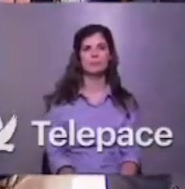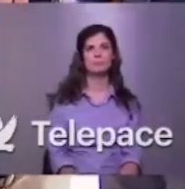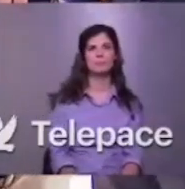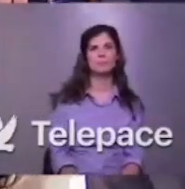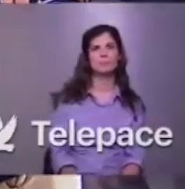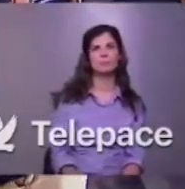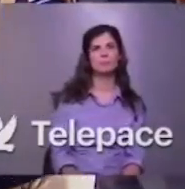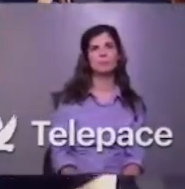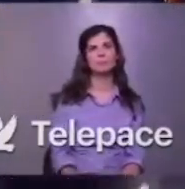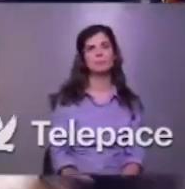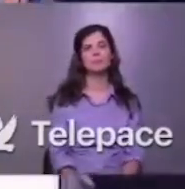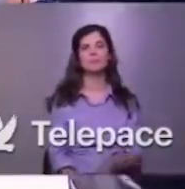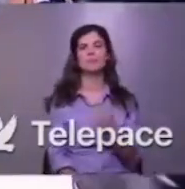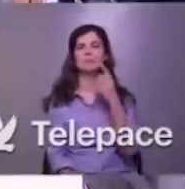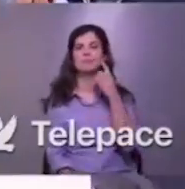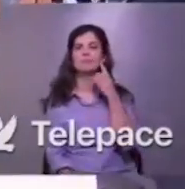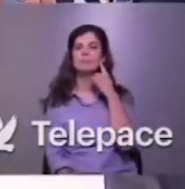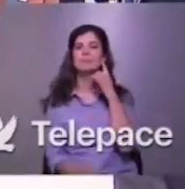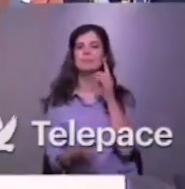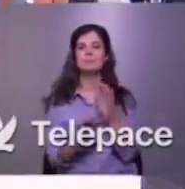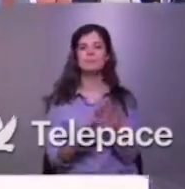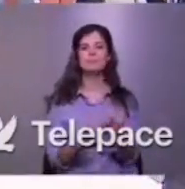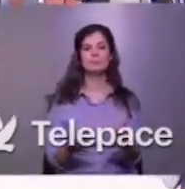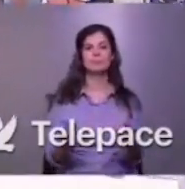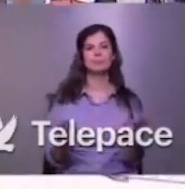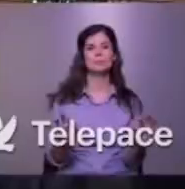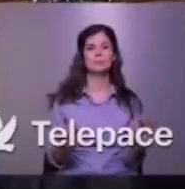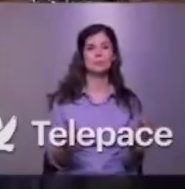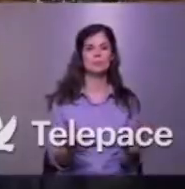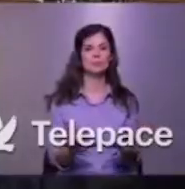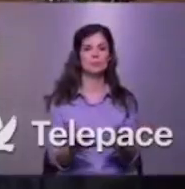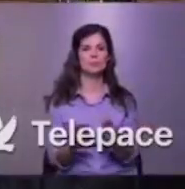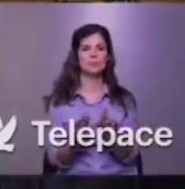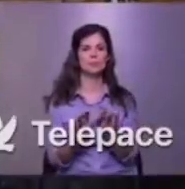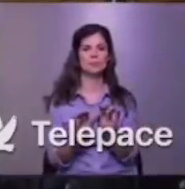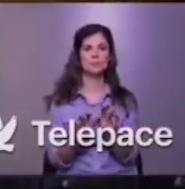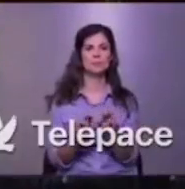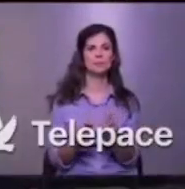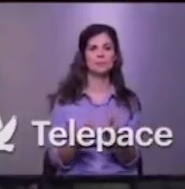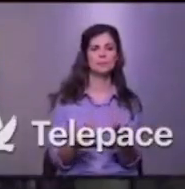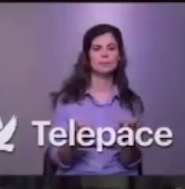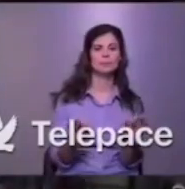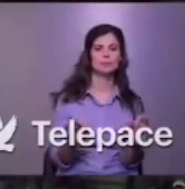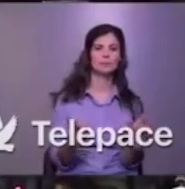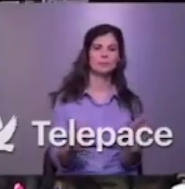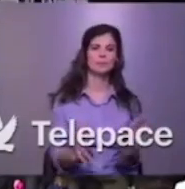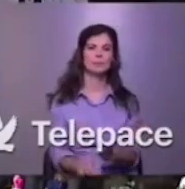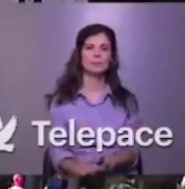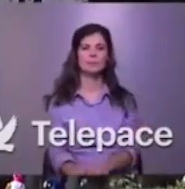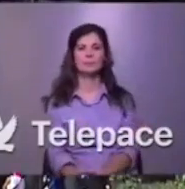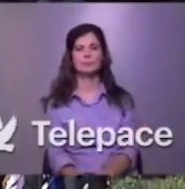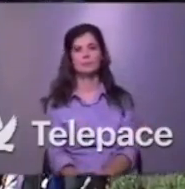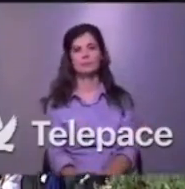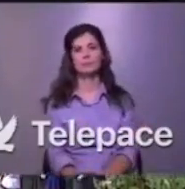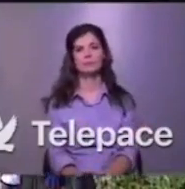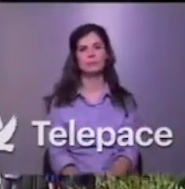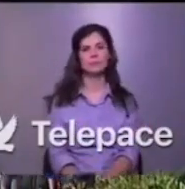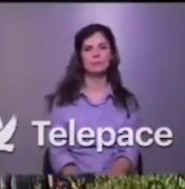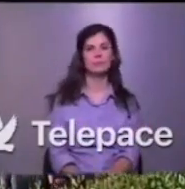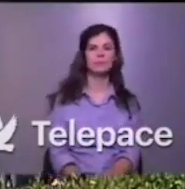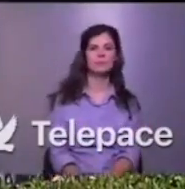e accompagnata al canto di il 13 maggio apparve Maria e i